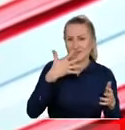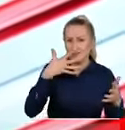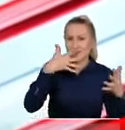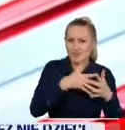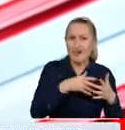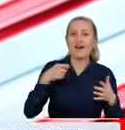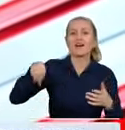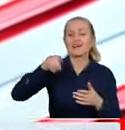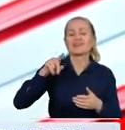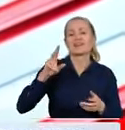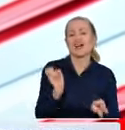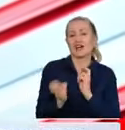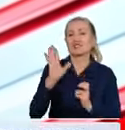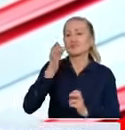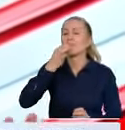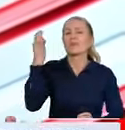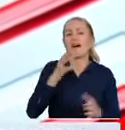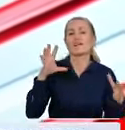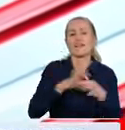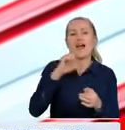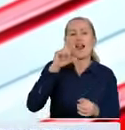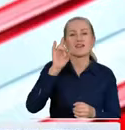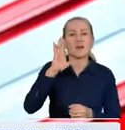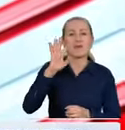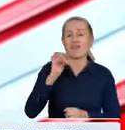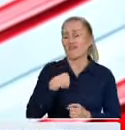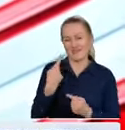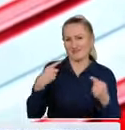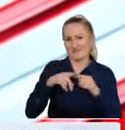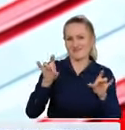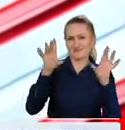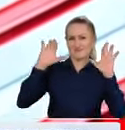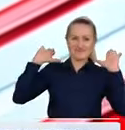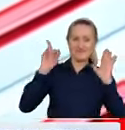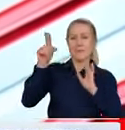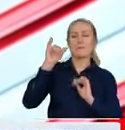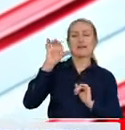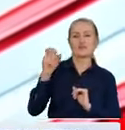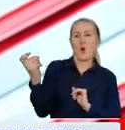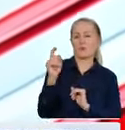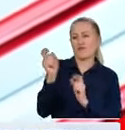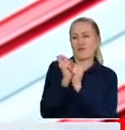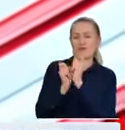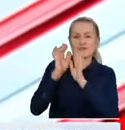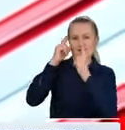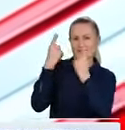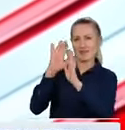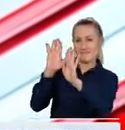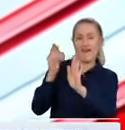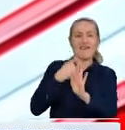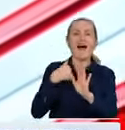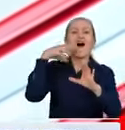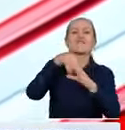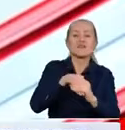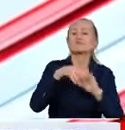podyktuje kolejne pytanie o LGBT. Ja się w to nie wpiszę, niech się bawi z tym PiS i opozycja. Ja w tej części społecznej chciałbym